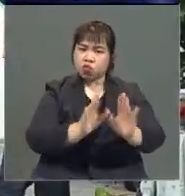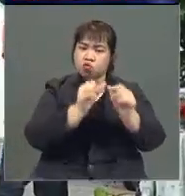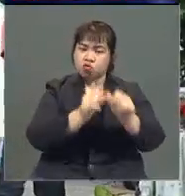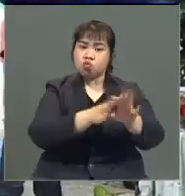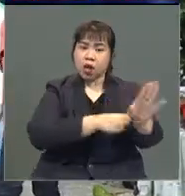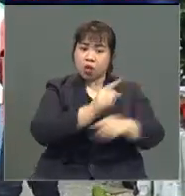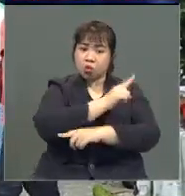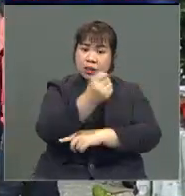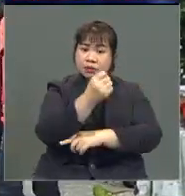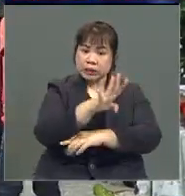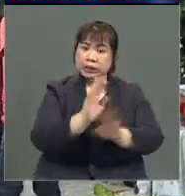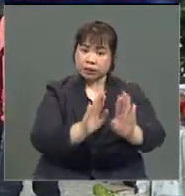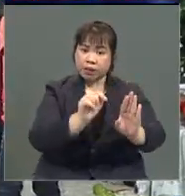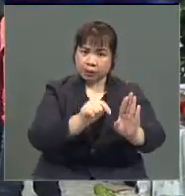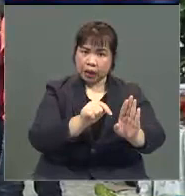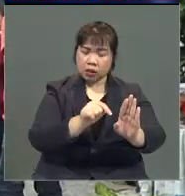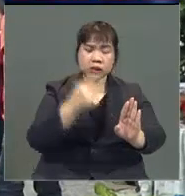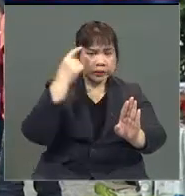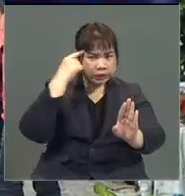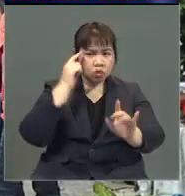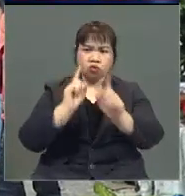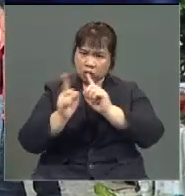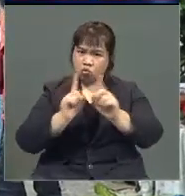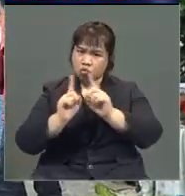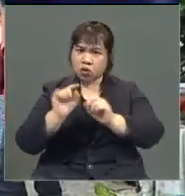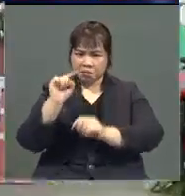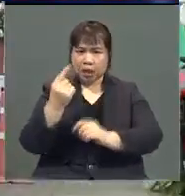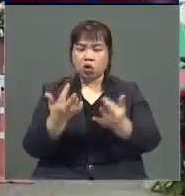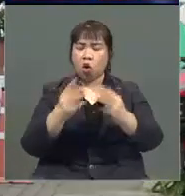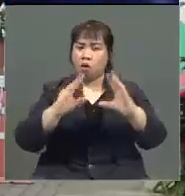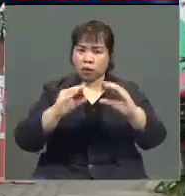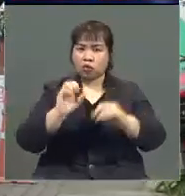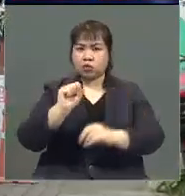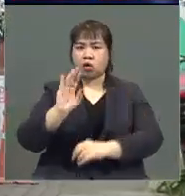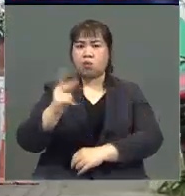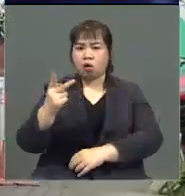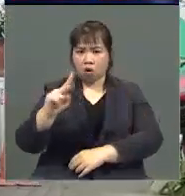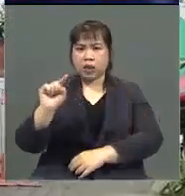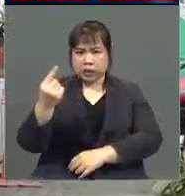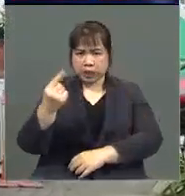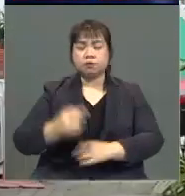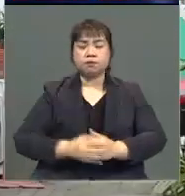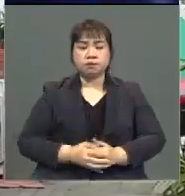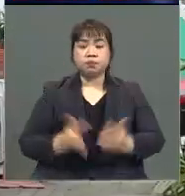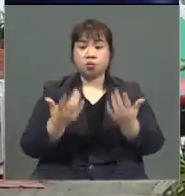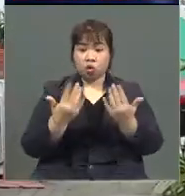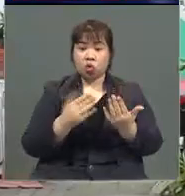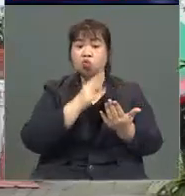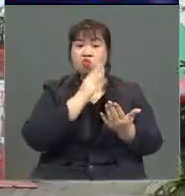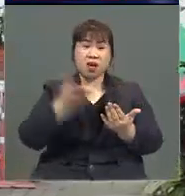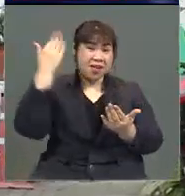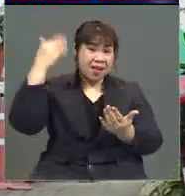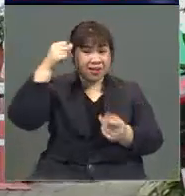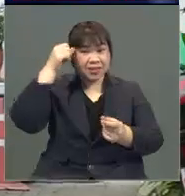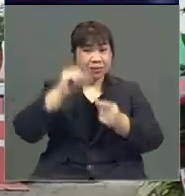เวลา 14วันซึ่งอันนี้จะต้องมีการหารือกันอีกครั้งในที่ประชุมสปกซึ่งก่อนหน้านี้เนี่ยถ้าเรา